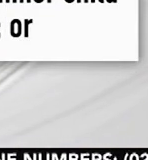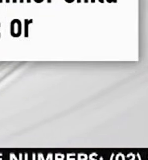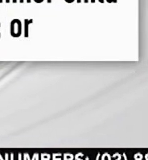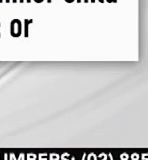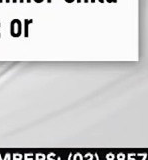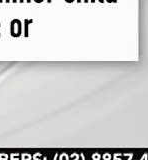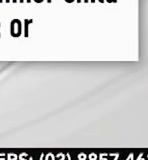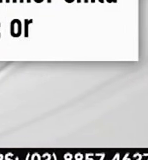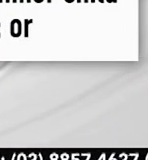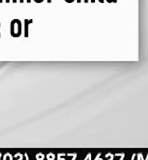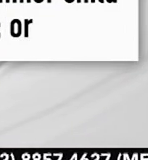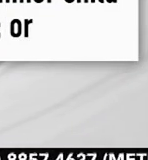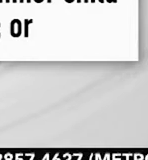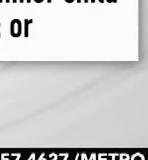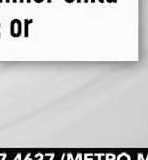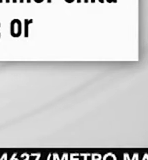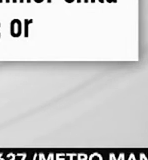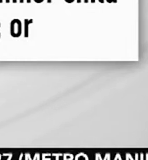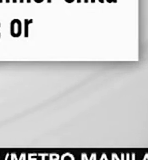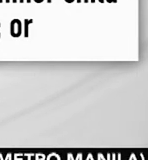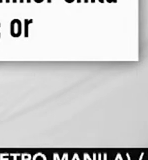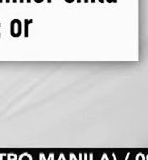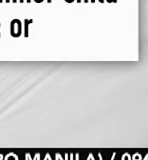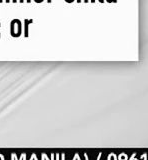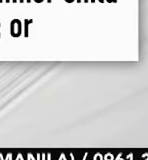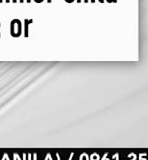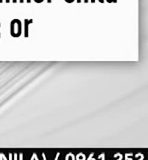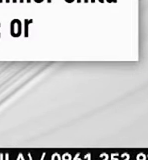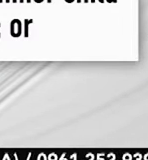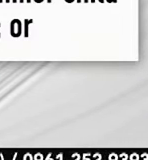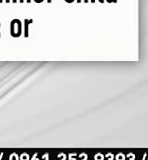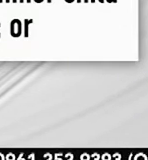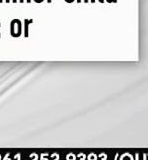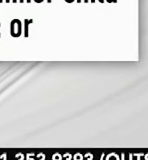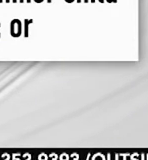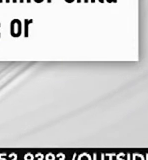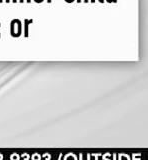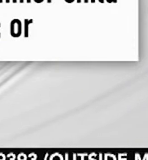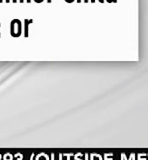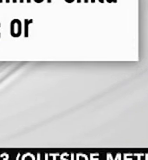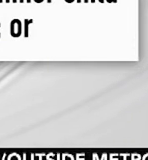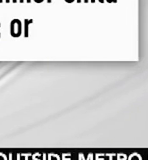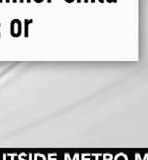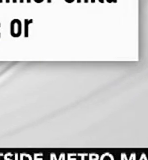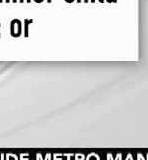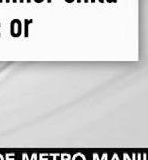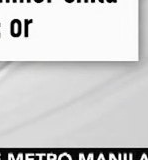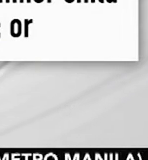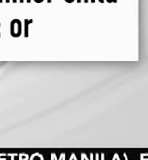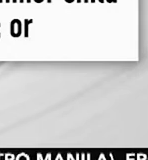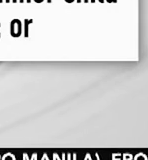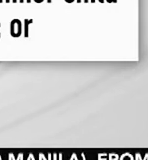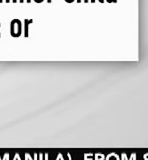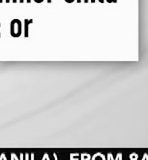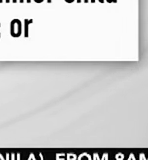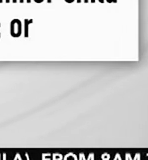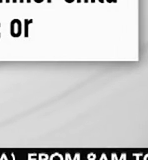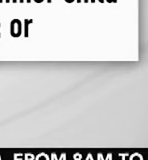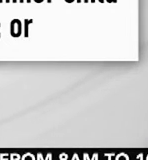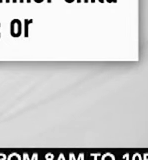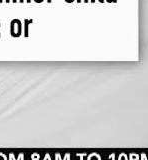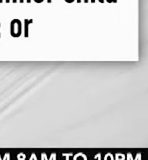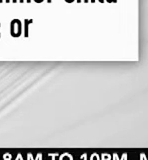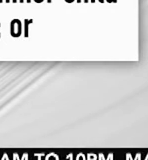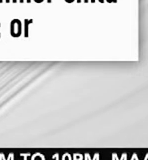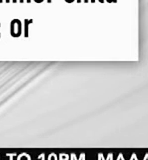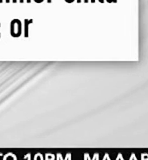Special Protection of Children Against Child Abuse, Exploitation and Discrimination Act, pwedeng magtrabaho ang mga bata edad